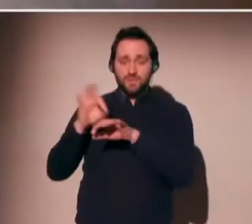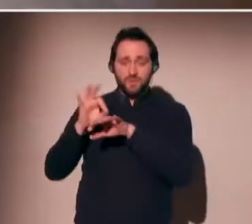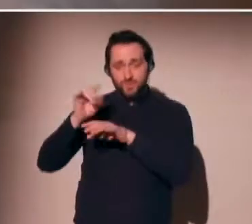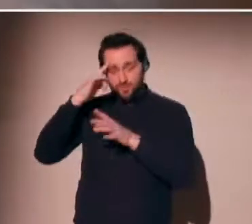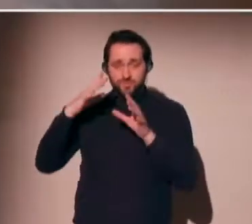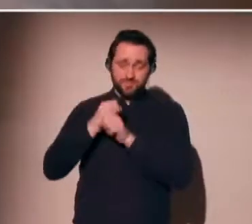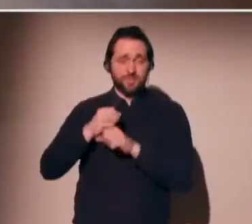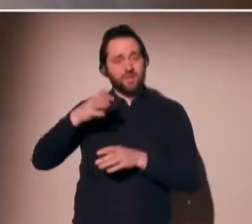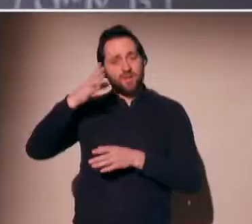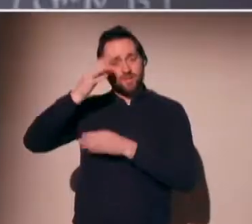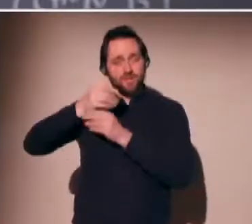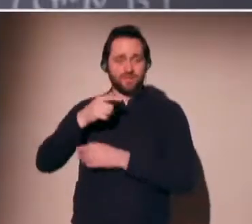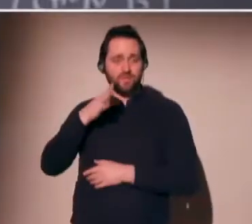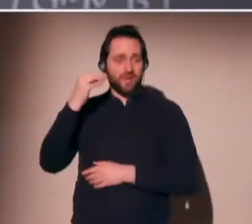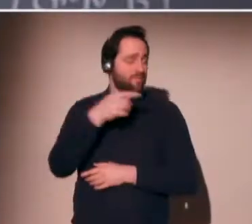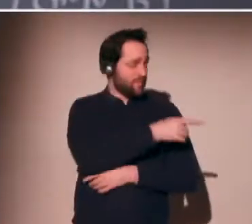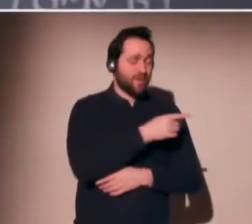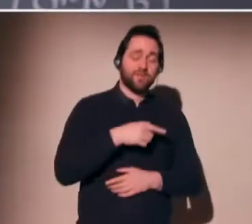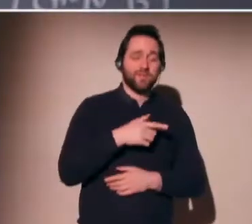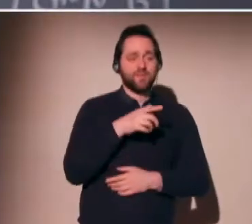l'apprentissage de machine et en particulier les réseaux de neurones.